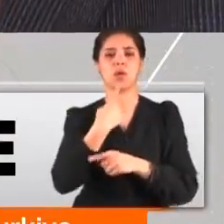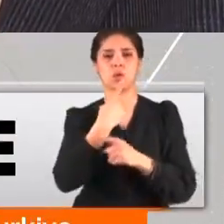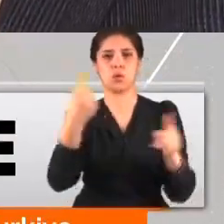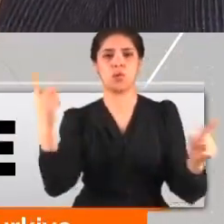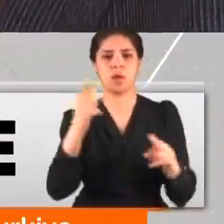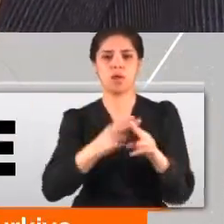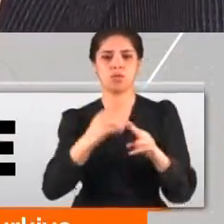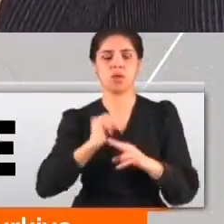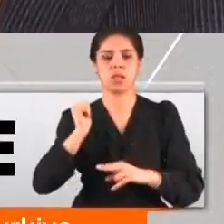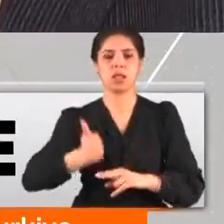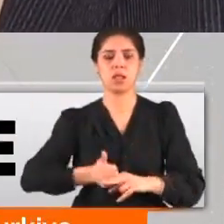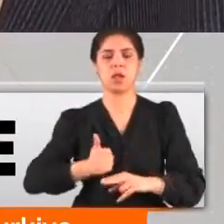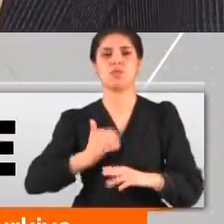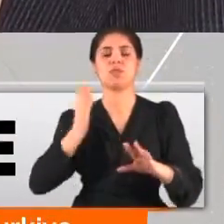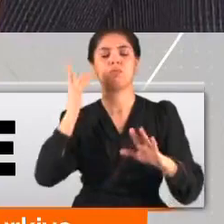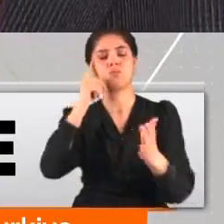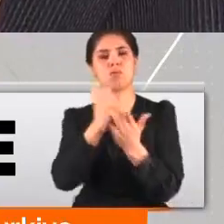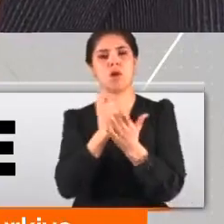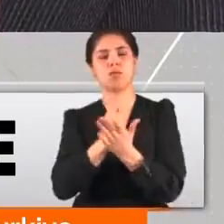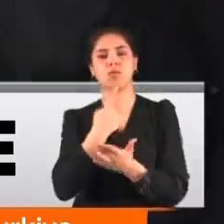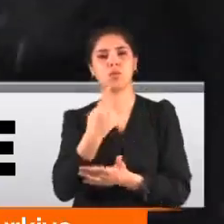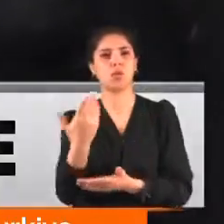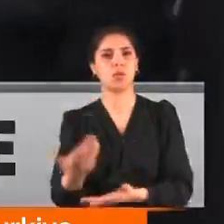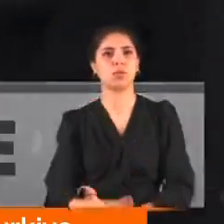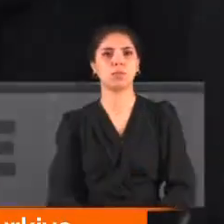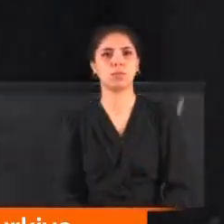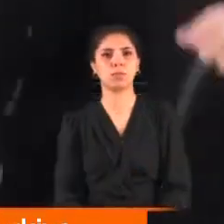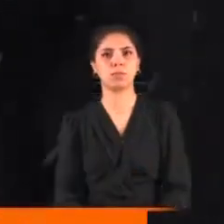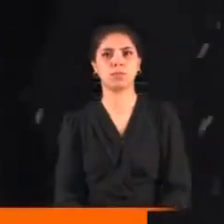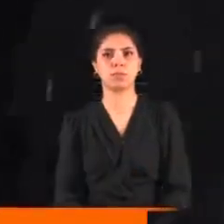evvel savcılıklara ve kurumumuza başvurmalarını diliyoruz. Allah!